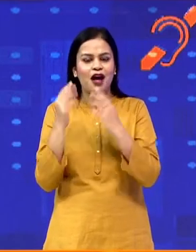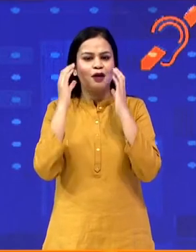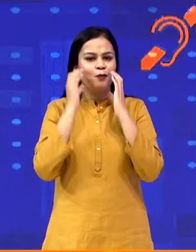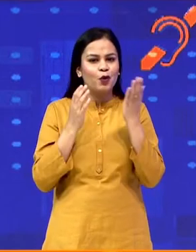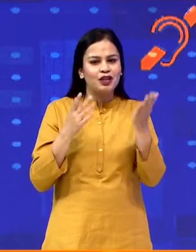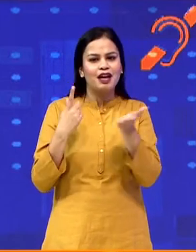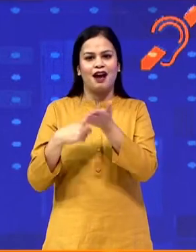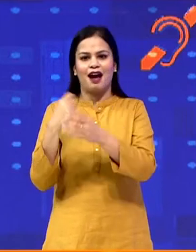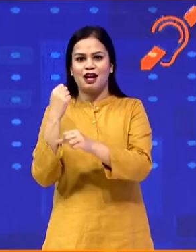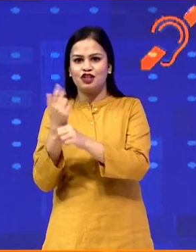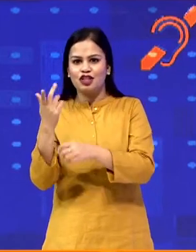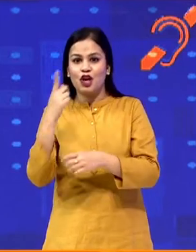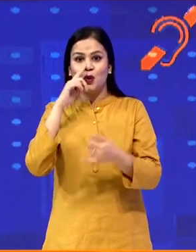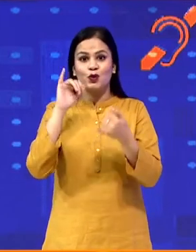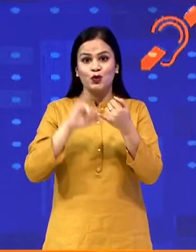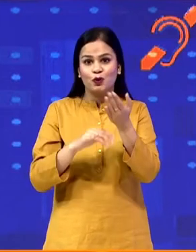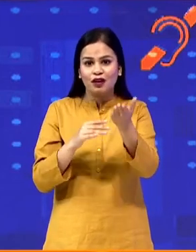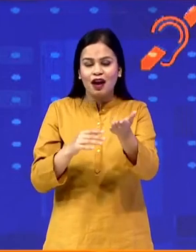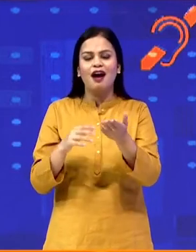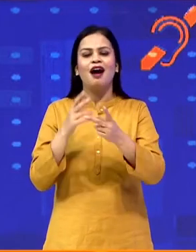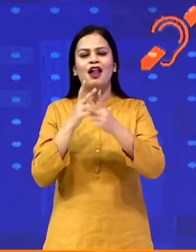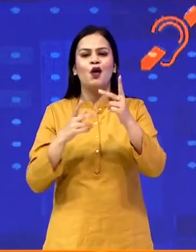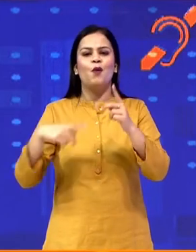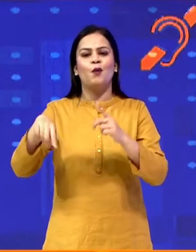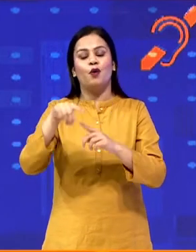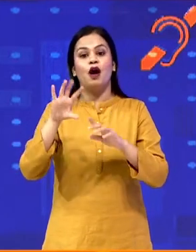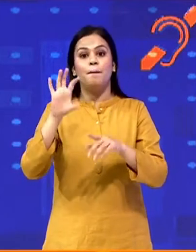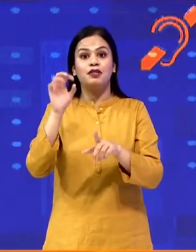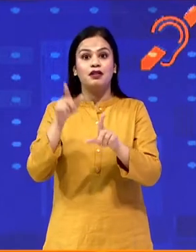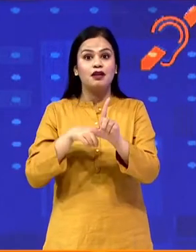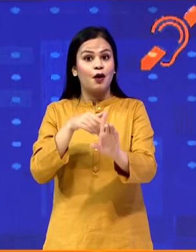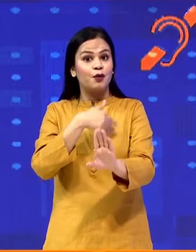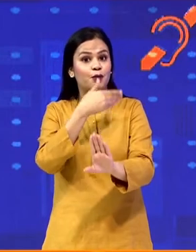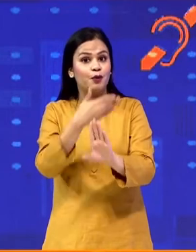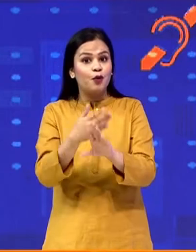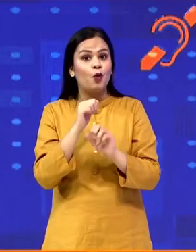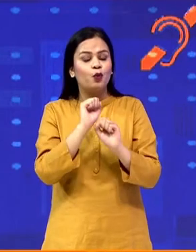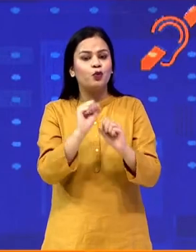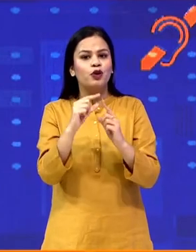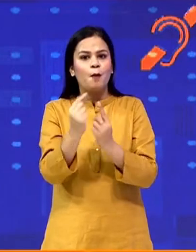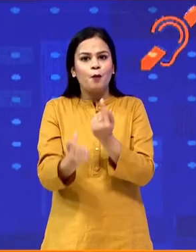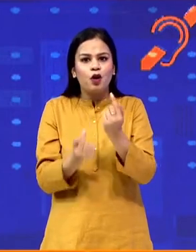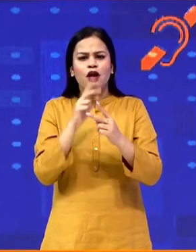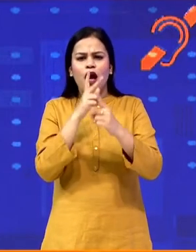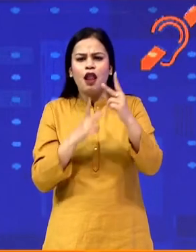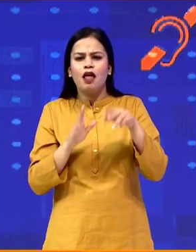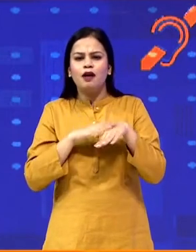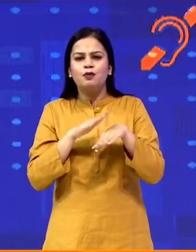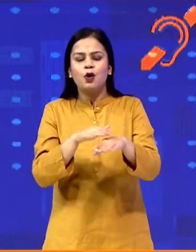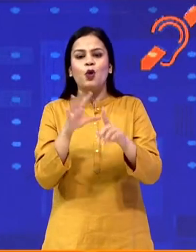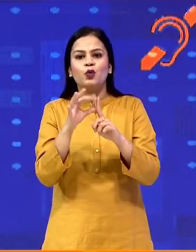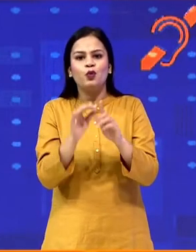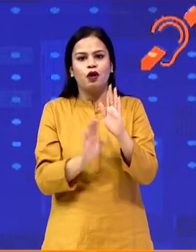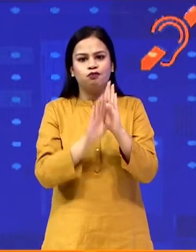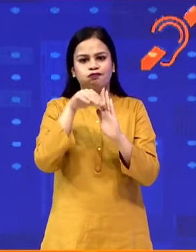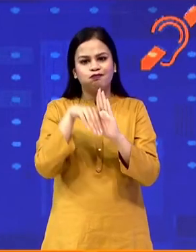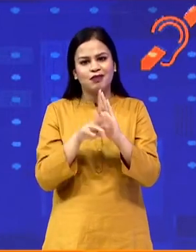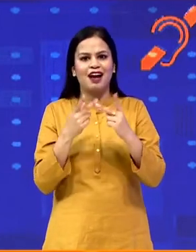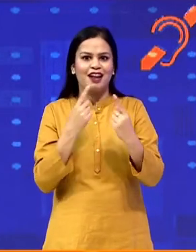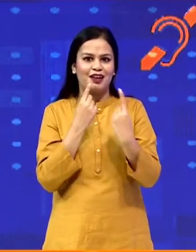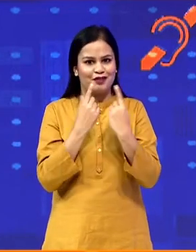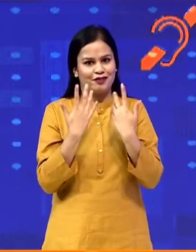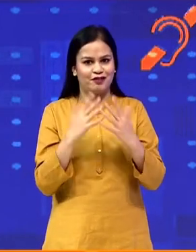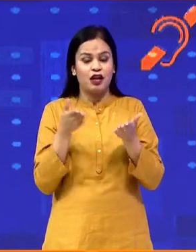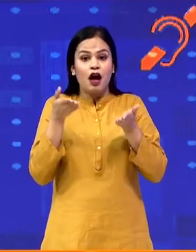के बड़े में सोनिया गांधी के बड़े में उनके 50 वर्षों के राजनीति के अलग-अलग तरह के उतार-चढ़ा के बड़े में